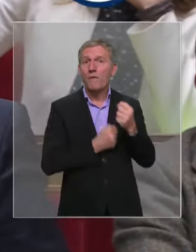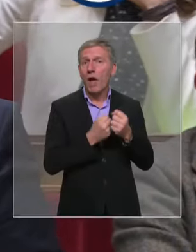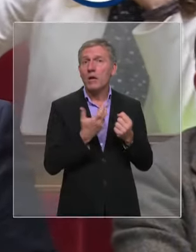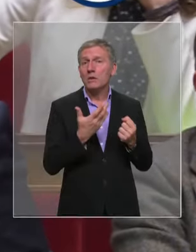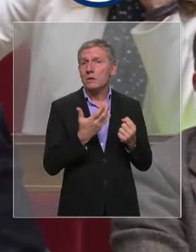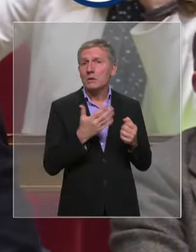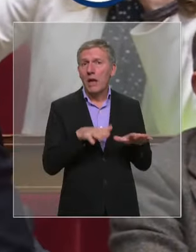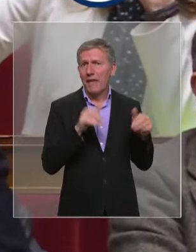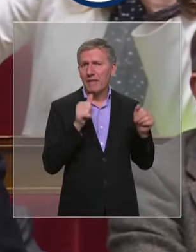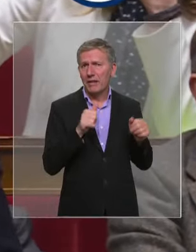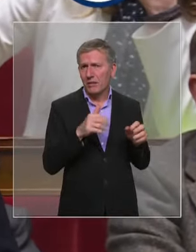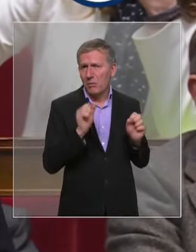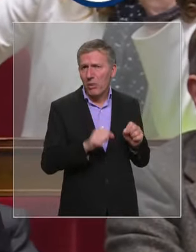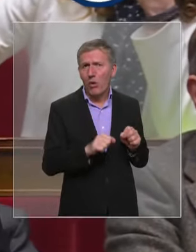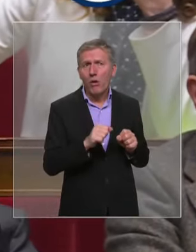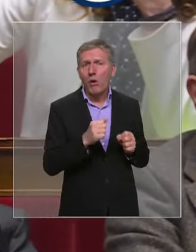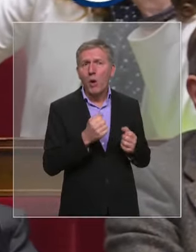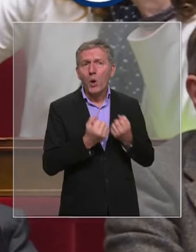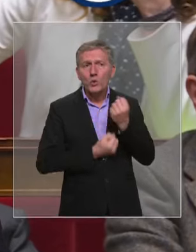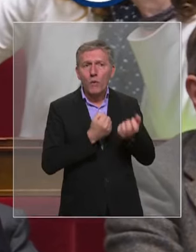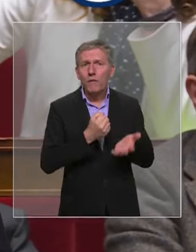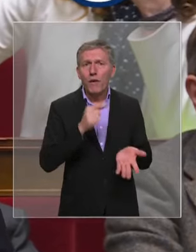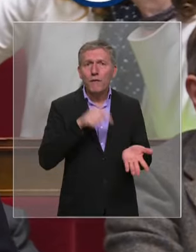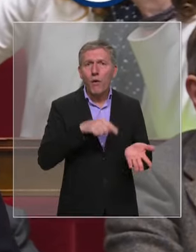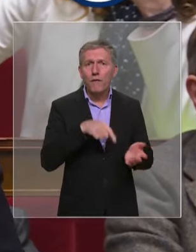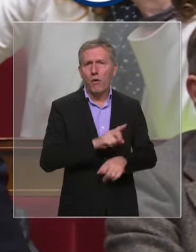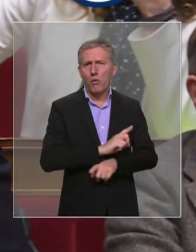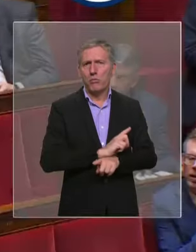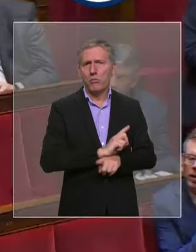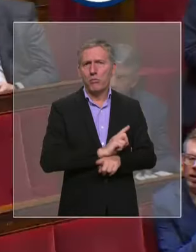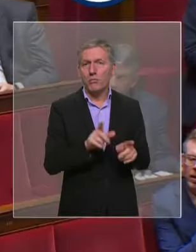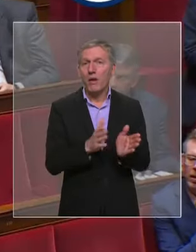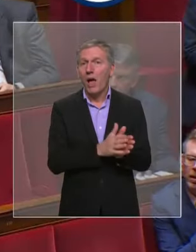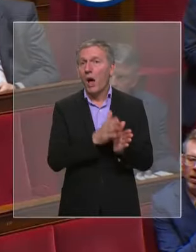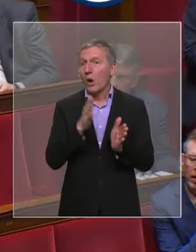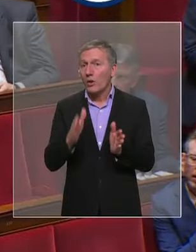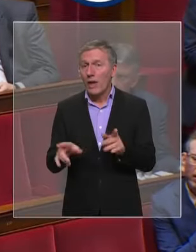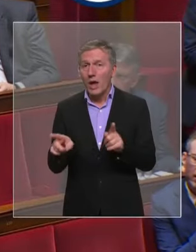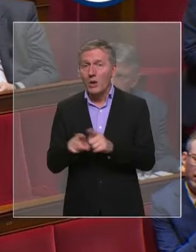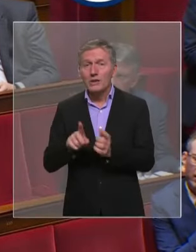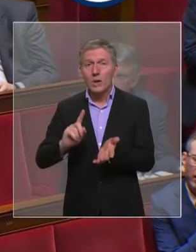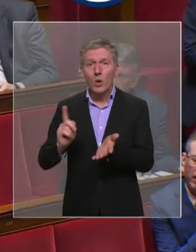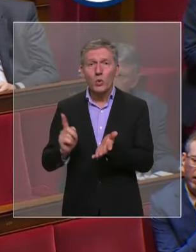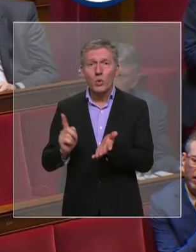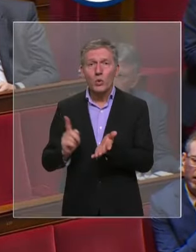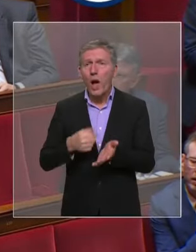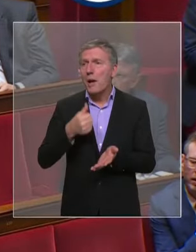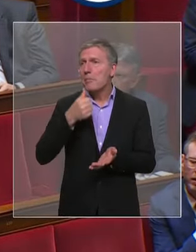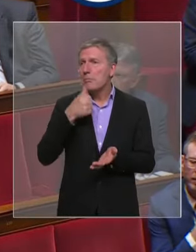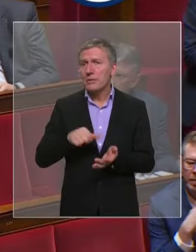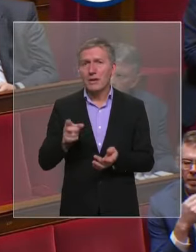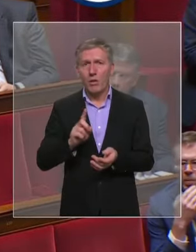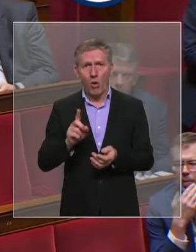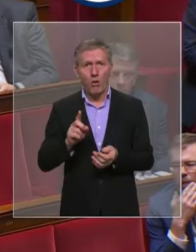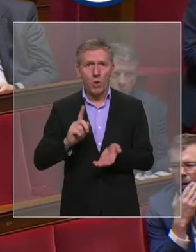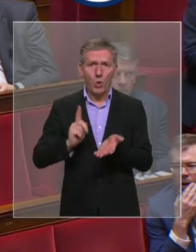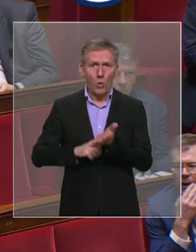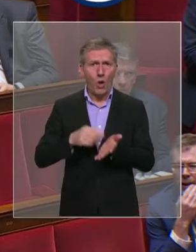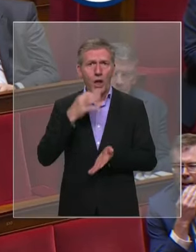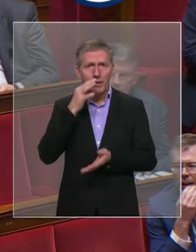inévitable et encore moins nécessaire. Et le droit de ne pas souffrir, le droit de dire non à